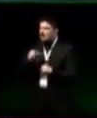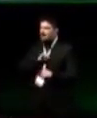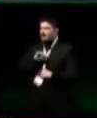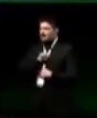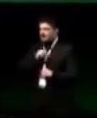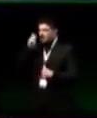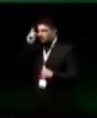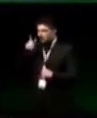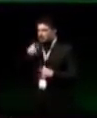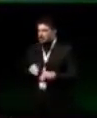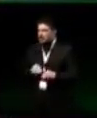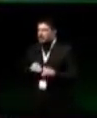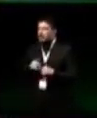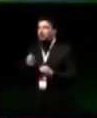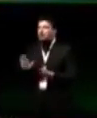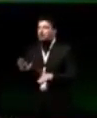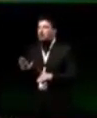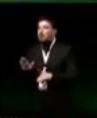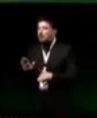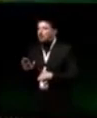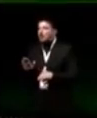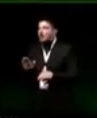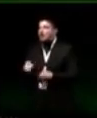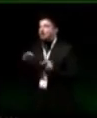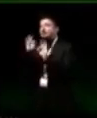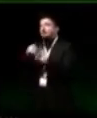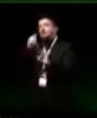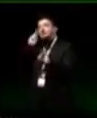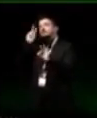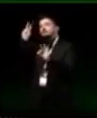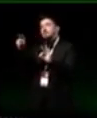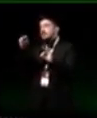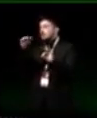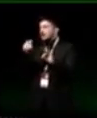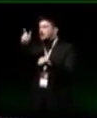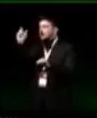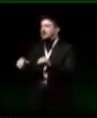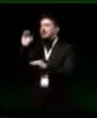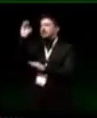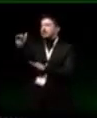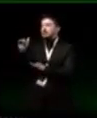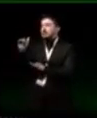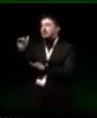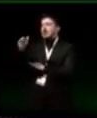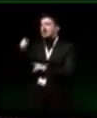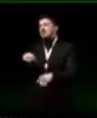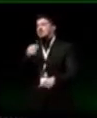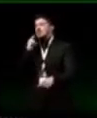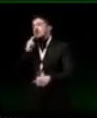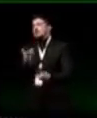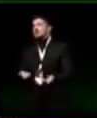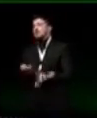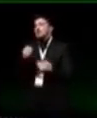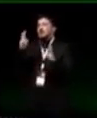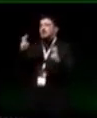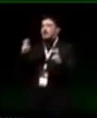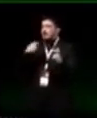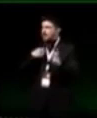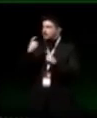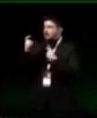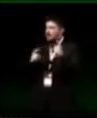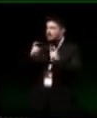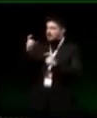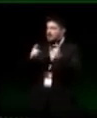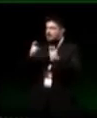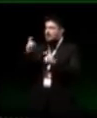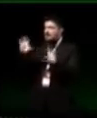culturale di essere il punto di riferimento dell'Italia che verrà? Ah, ma questi sono temi, Matteo, che quando vai nei dibattiti televisivi